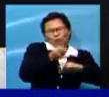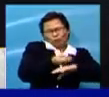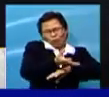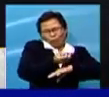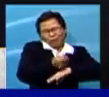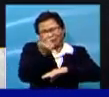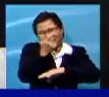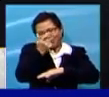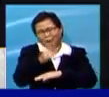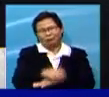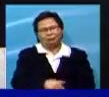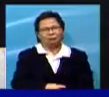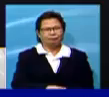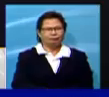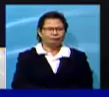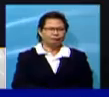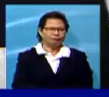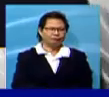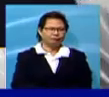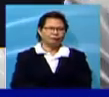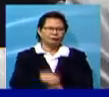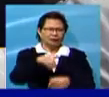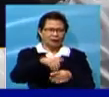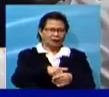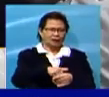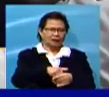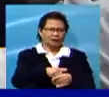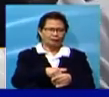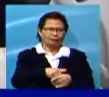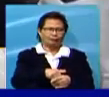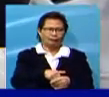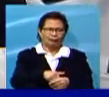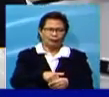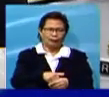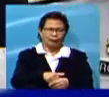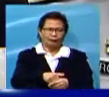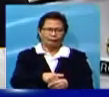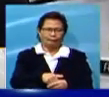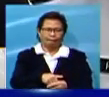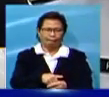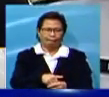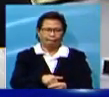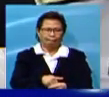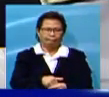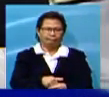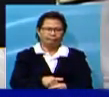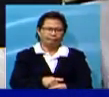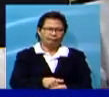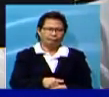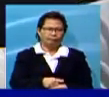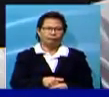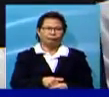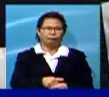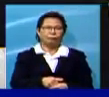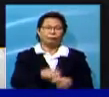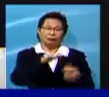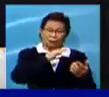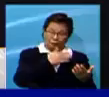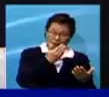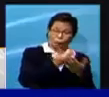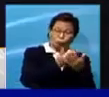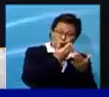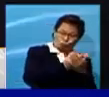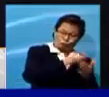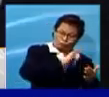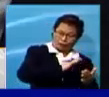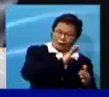also overlap in the interoperability of assets facing the common foe. Jadi kelebihan yang ada di Turki, and as you